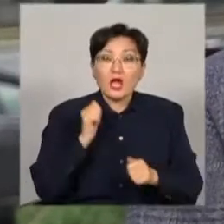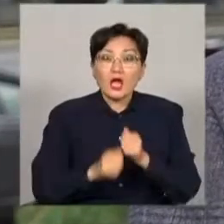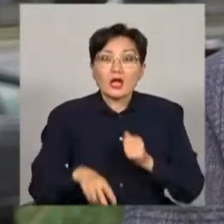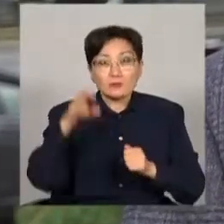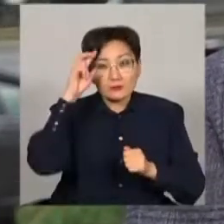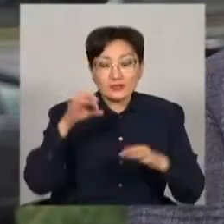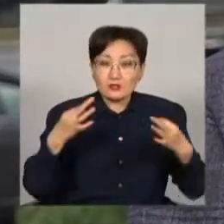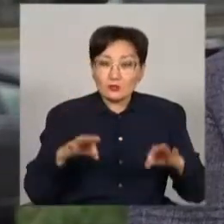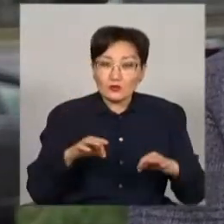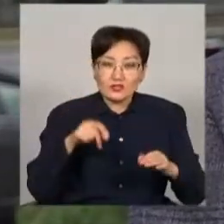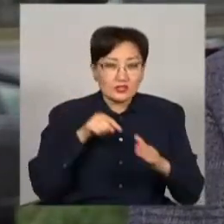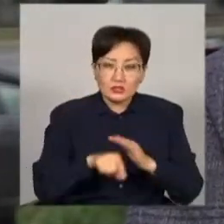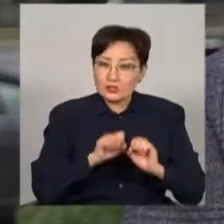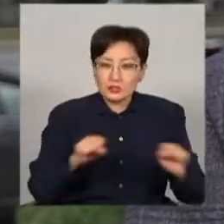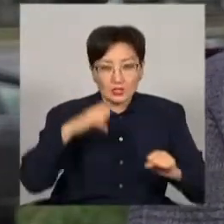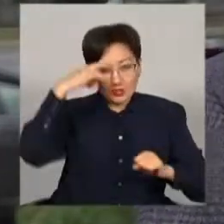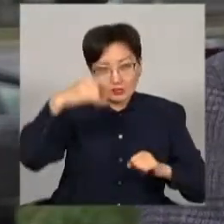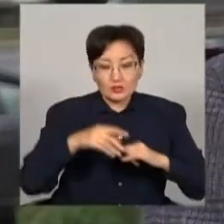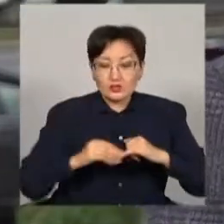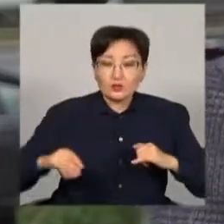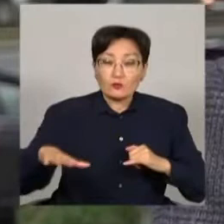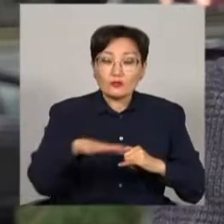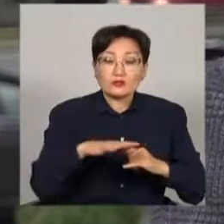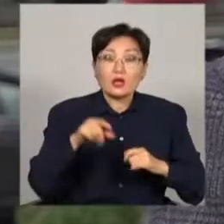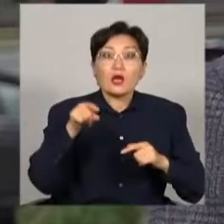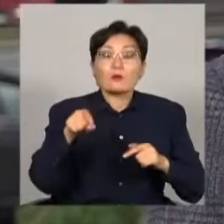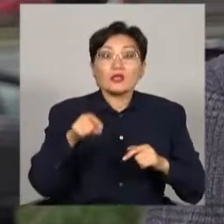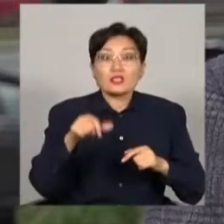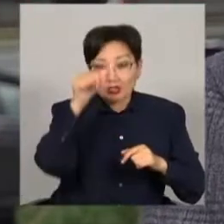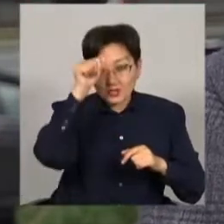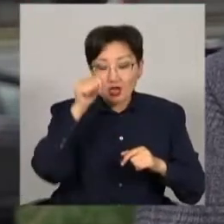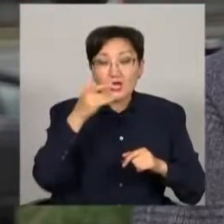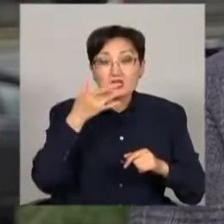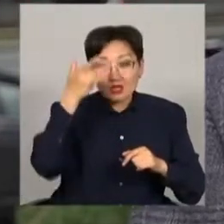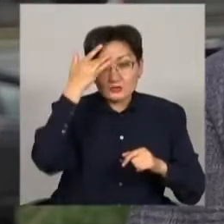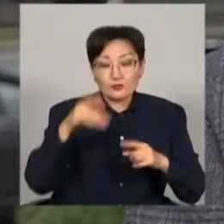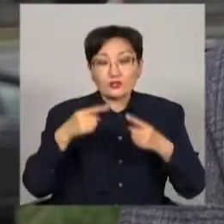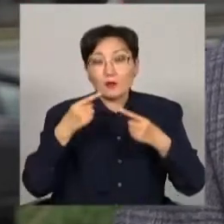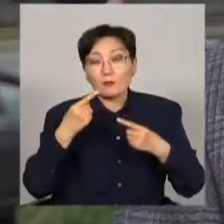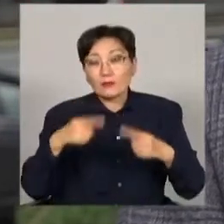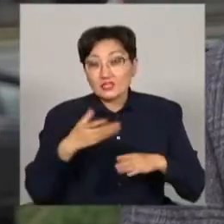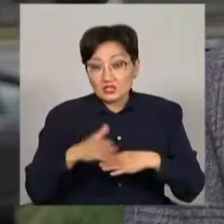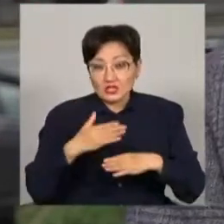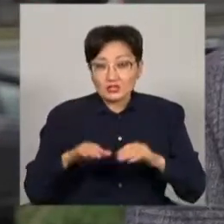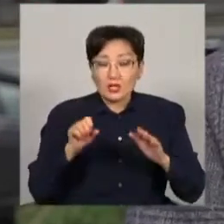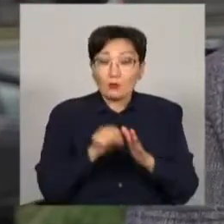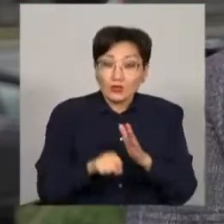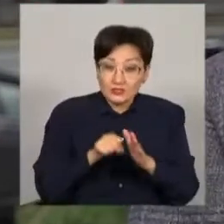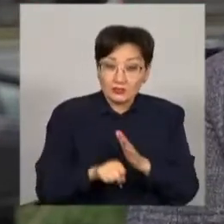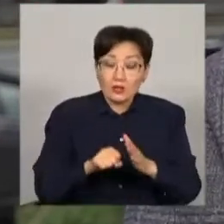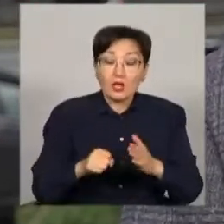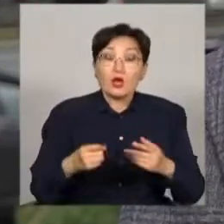енді Қазақстан жер үлкен ғой. Мына басында жаз болса, ана жағында борандатып тұрады. Сол сияқты да біз қандайды болмасын,